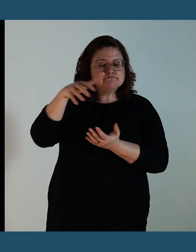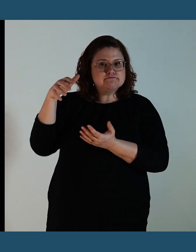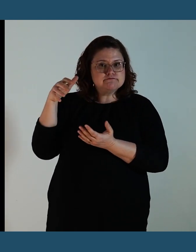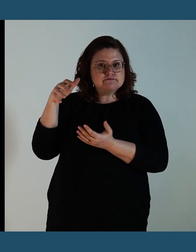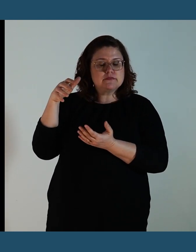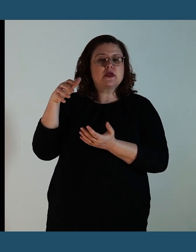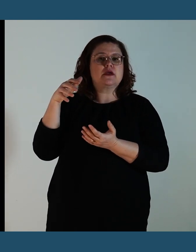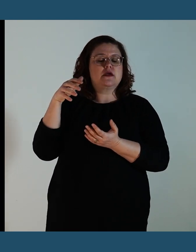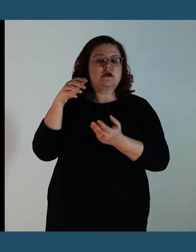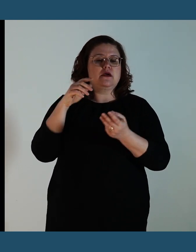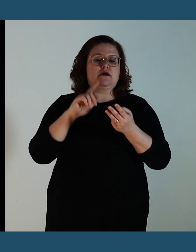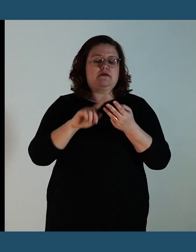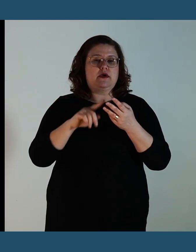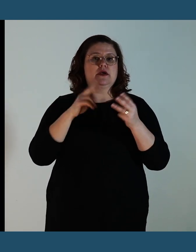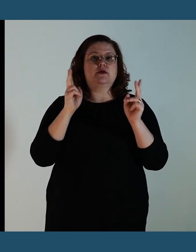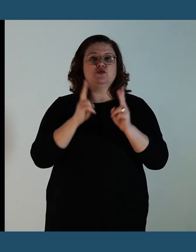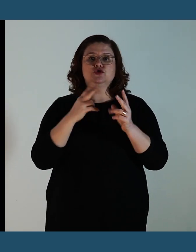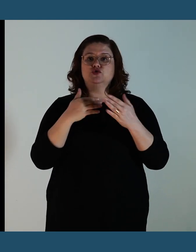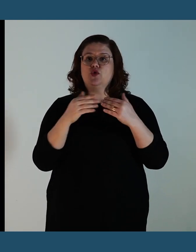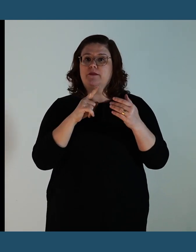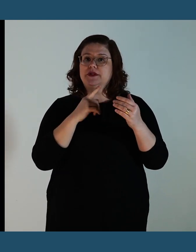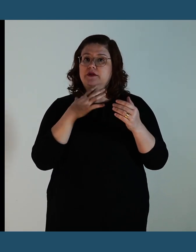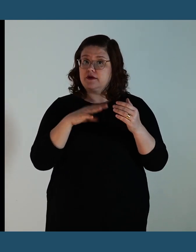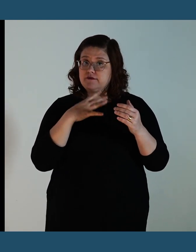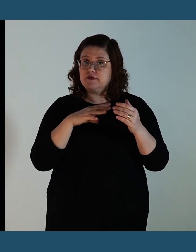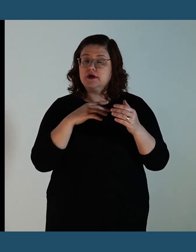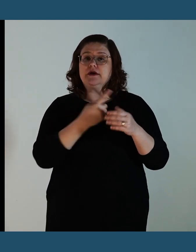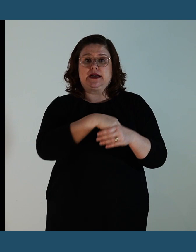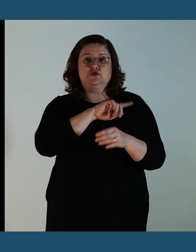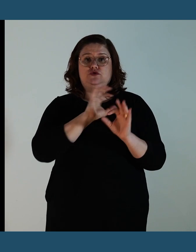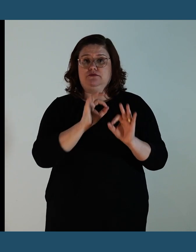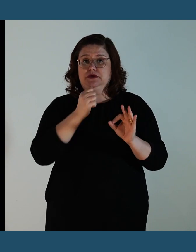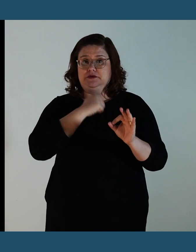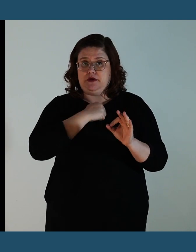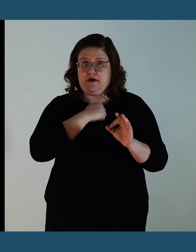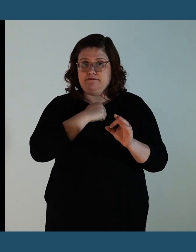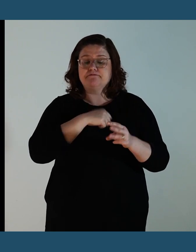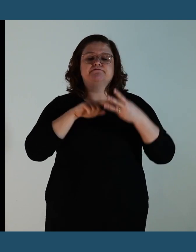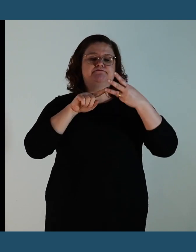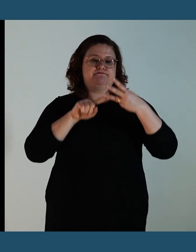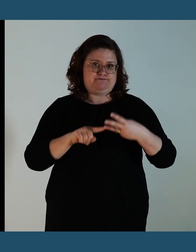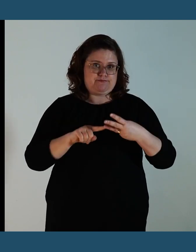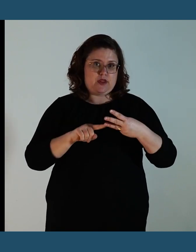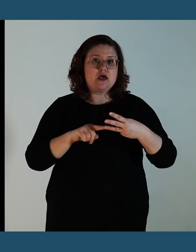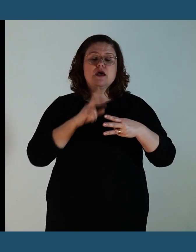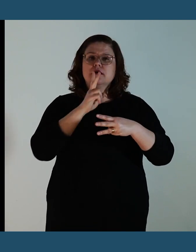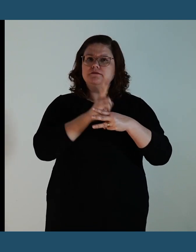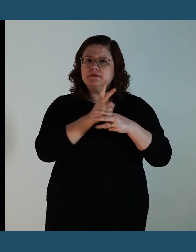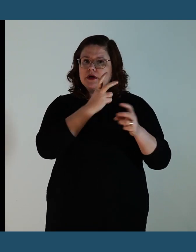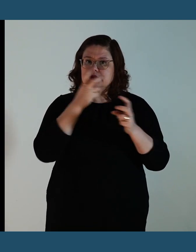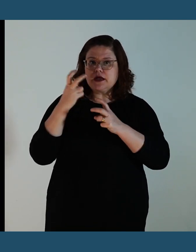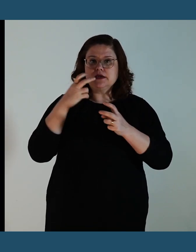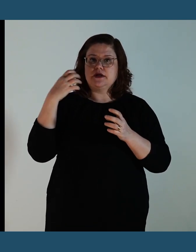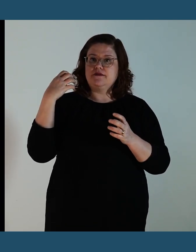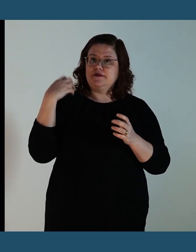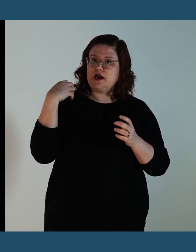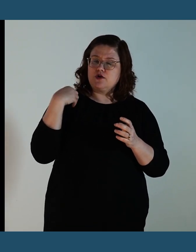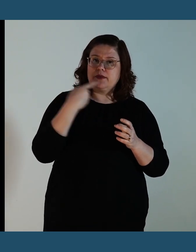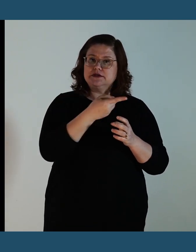mahdollistamiseksi ja turvaa työn vaatimat resurssit. Kolmanneksi, varmistaa, että viranomais-